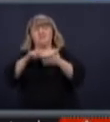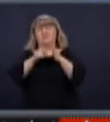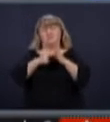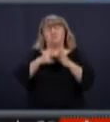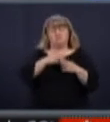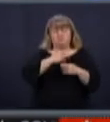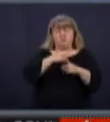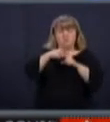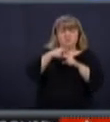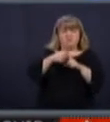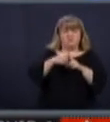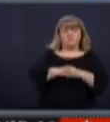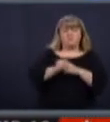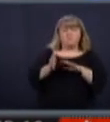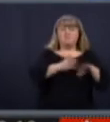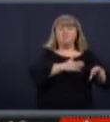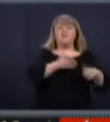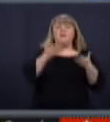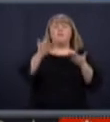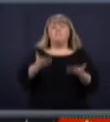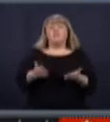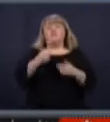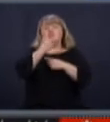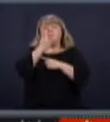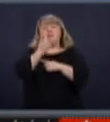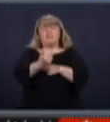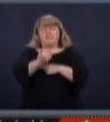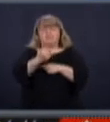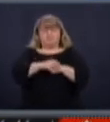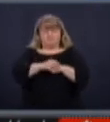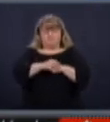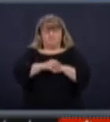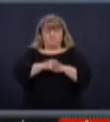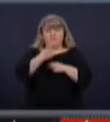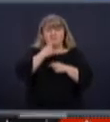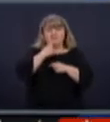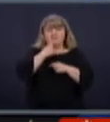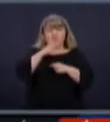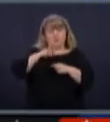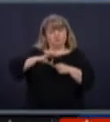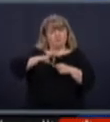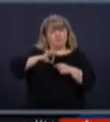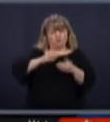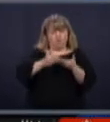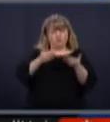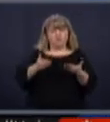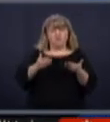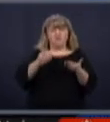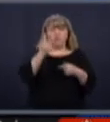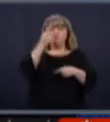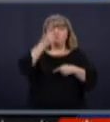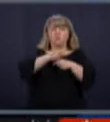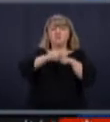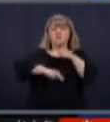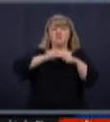Je termine avec mes remerciements du jour. Bien, j'en profite, c'est la Journée nationale des